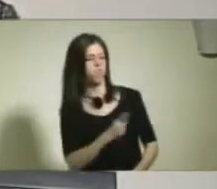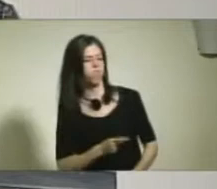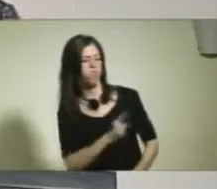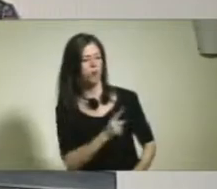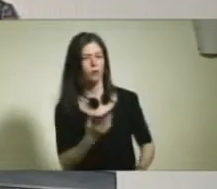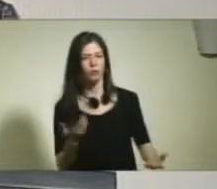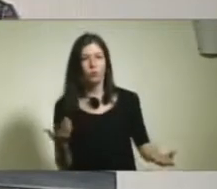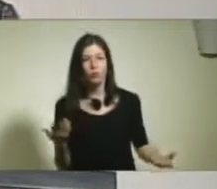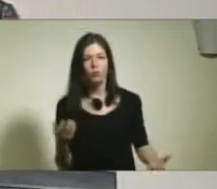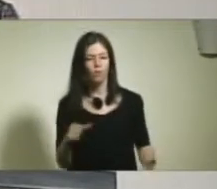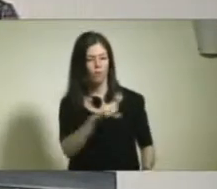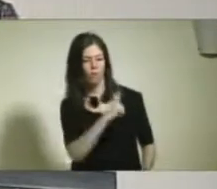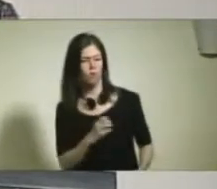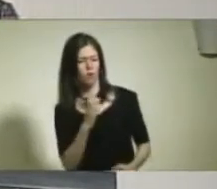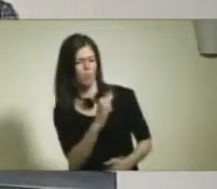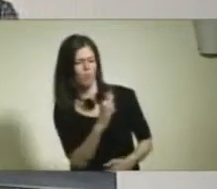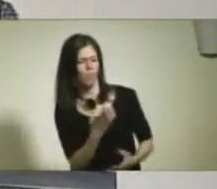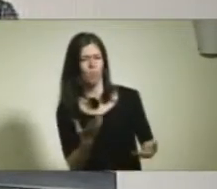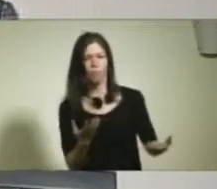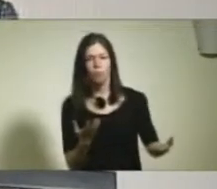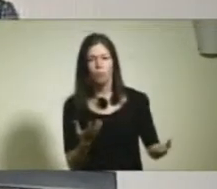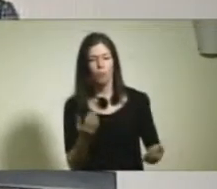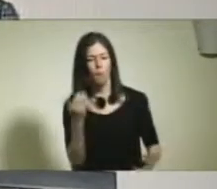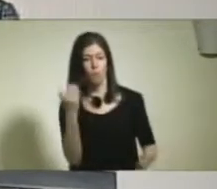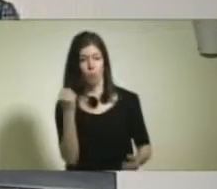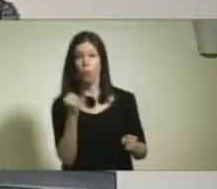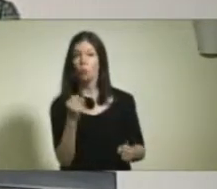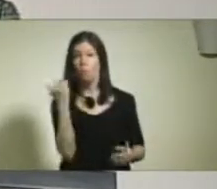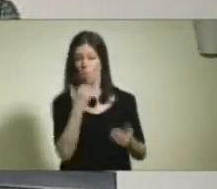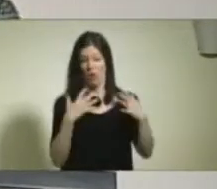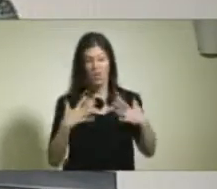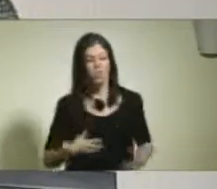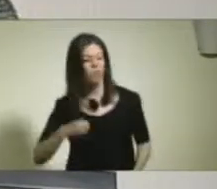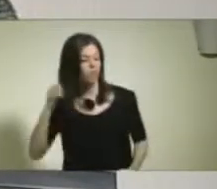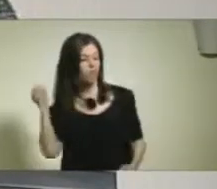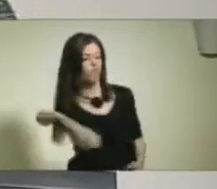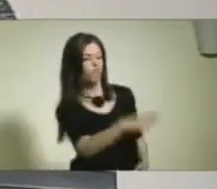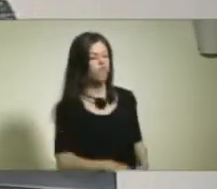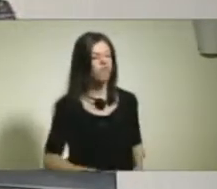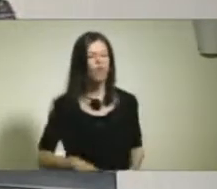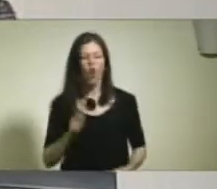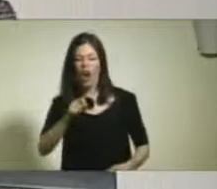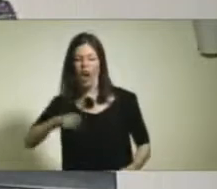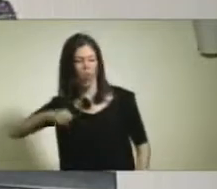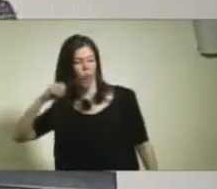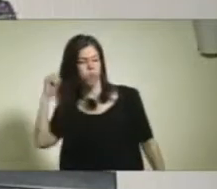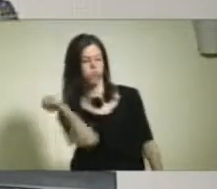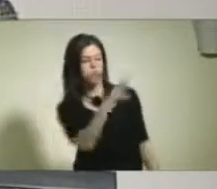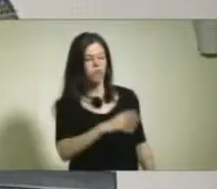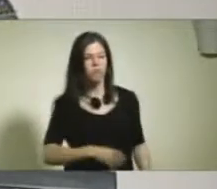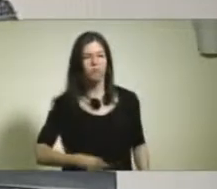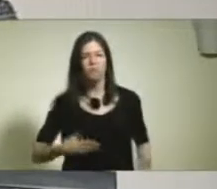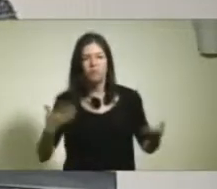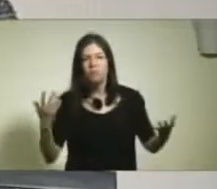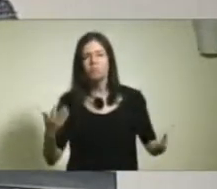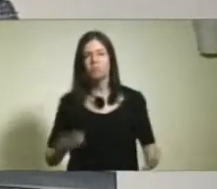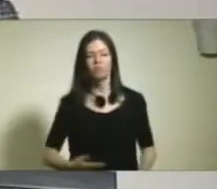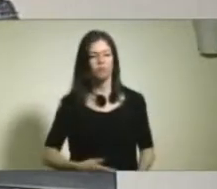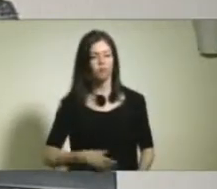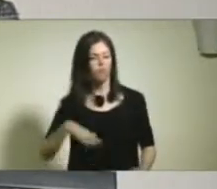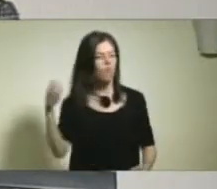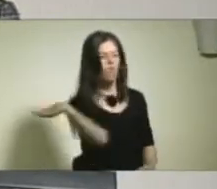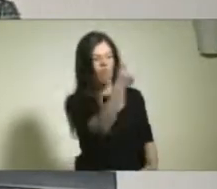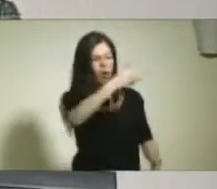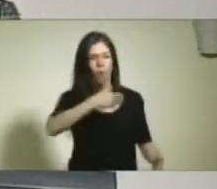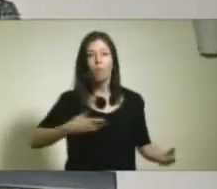fois violentés, blessés, se font jeter des porte-crayons, reçoivent des